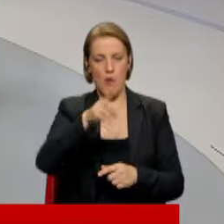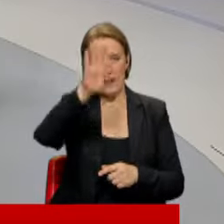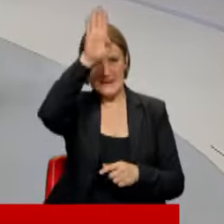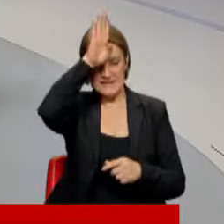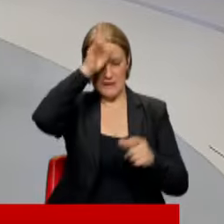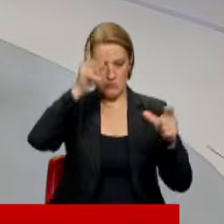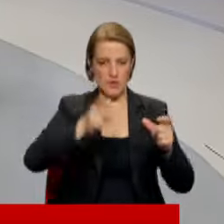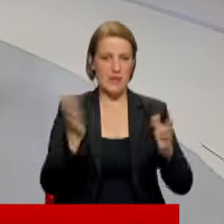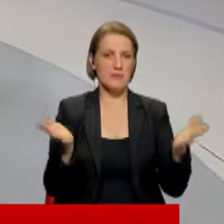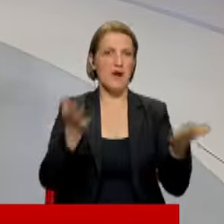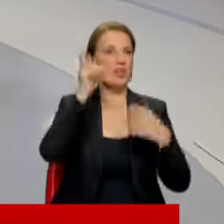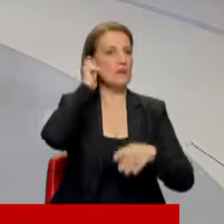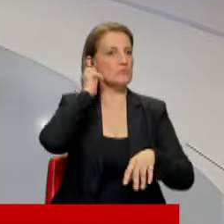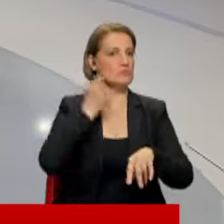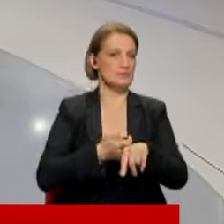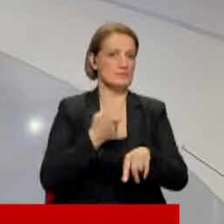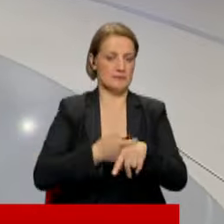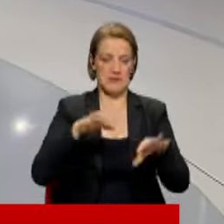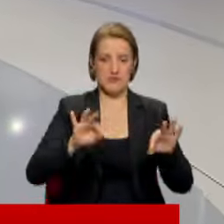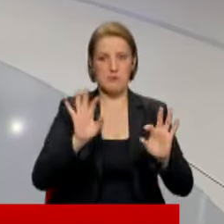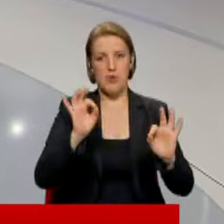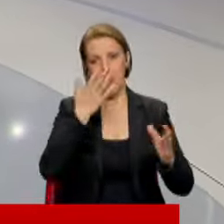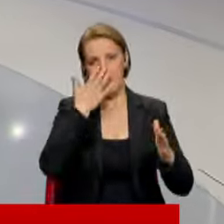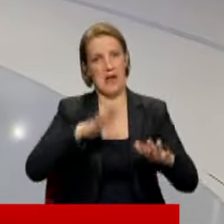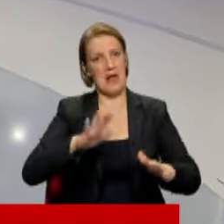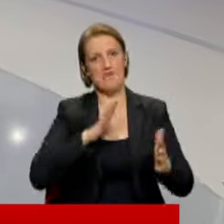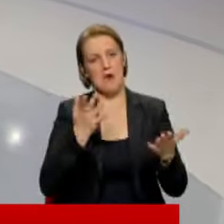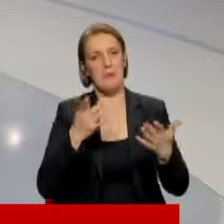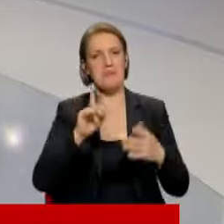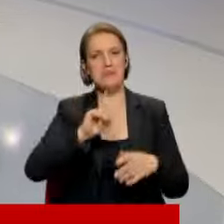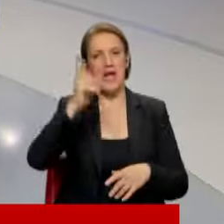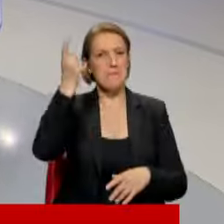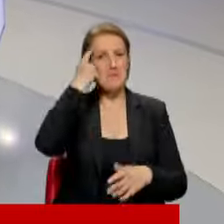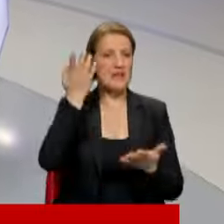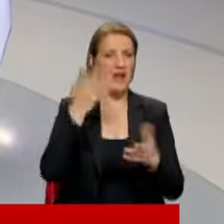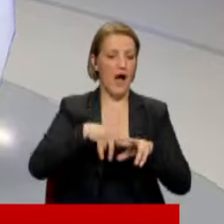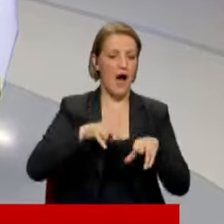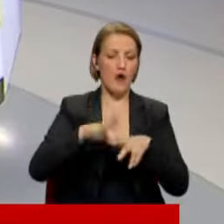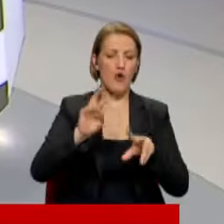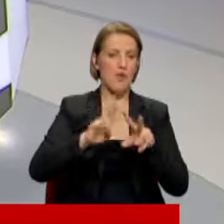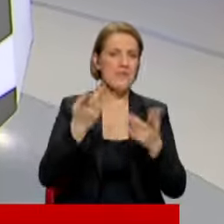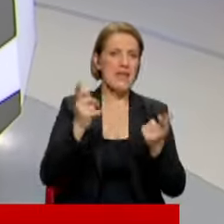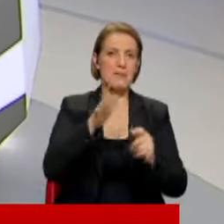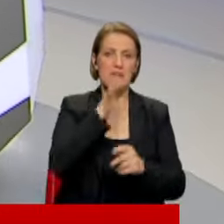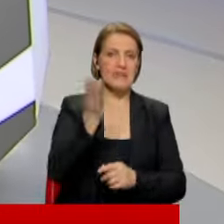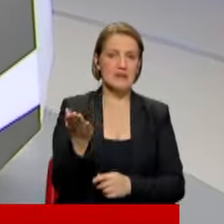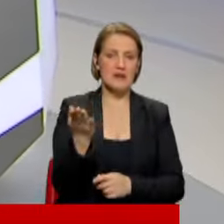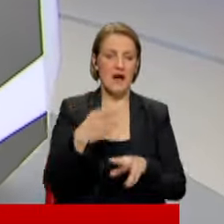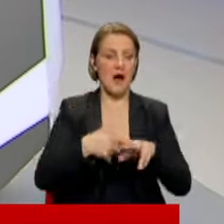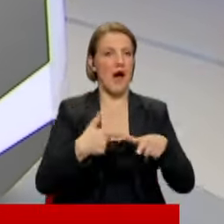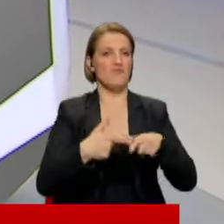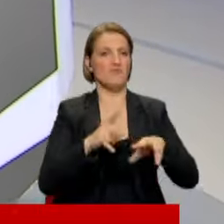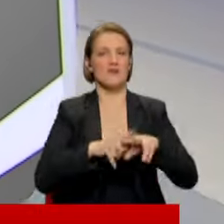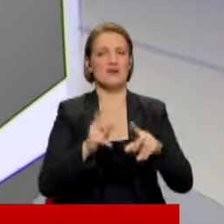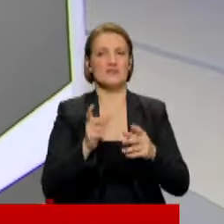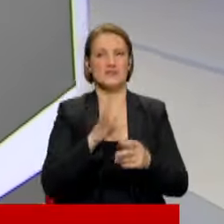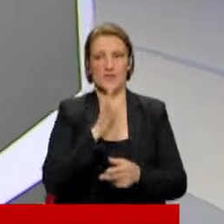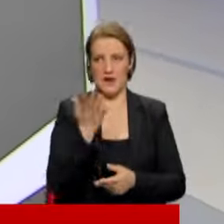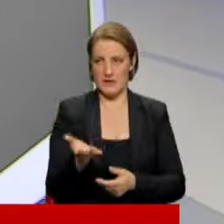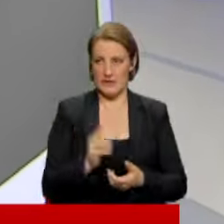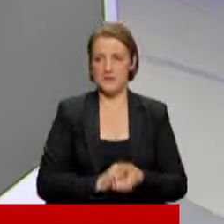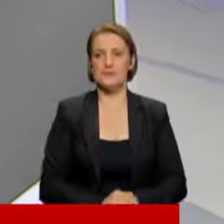İstanbul'da diyelim ki Allah korusun şimdi böyle bir beklenti de var tek başına ne yapabilir ne var bir de Afat var